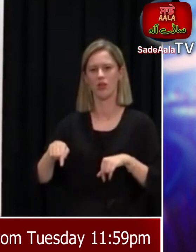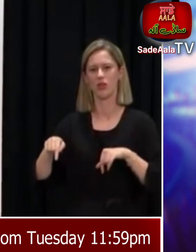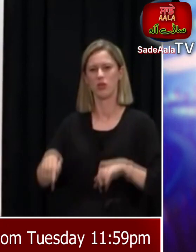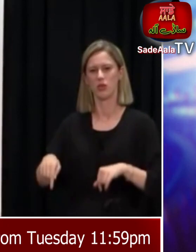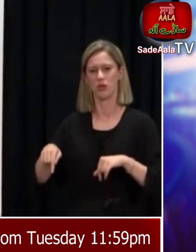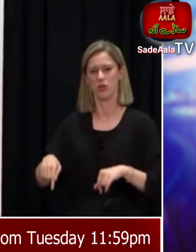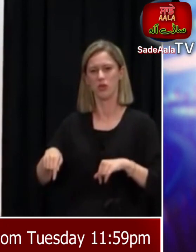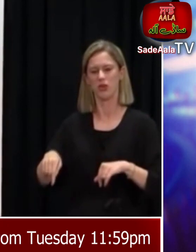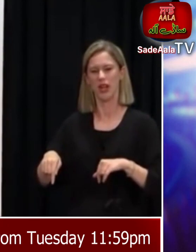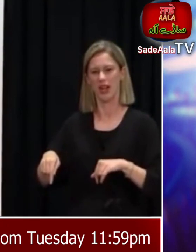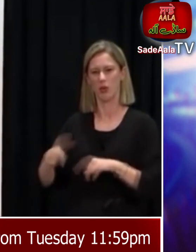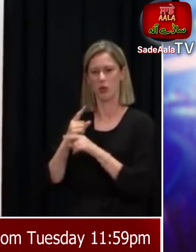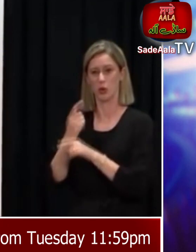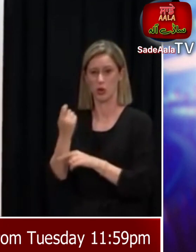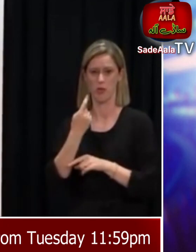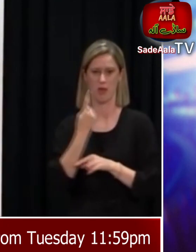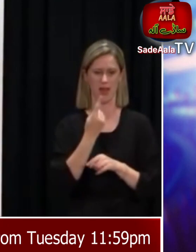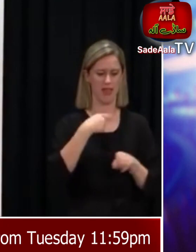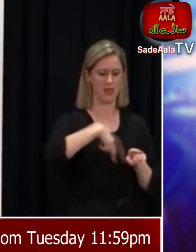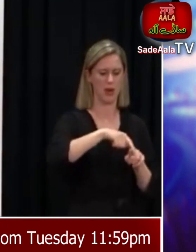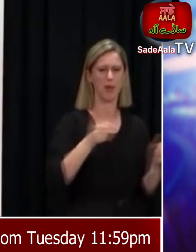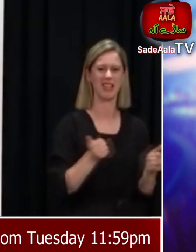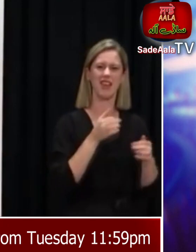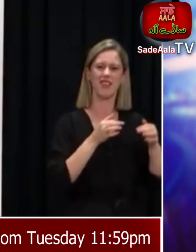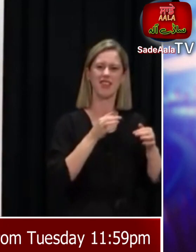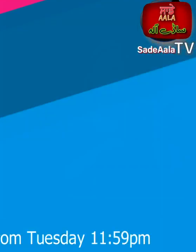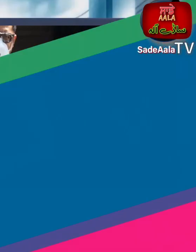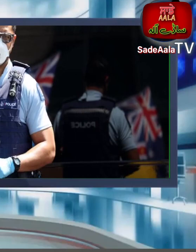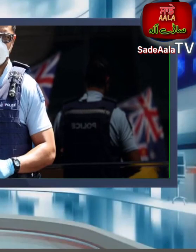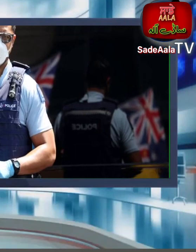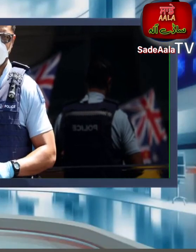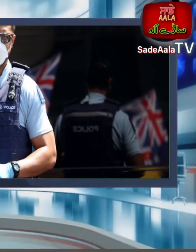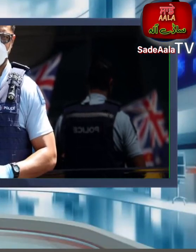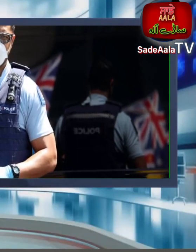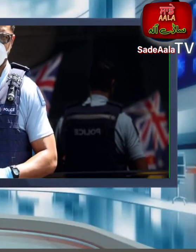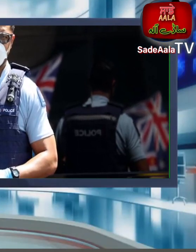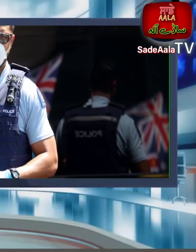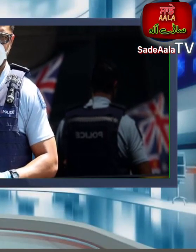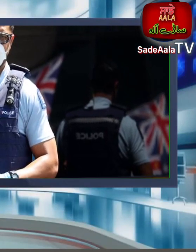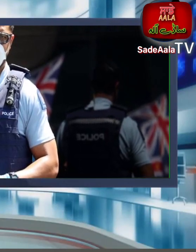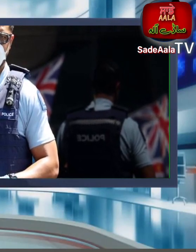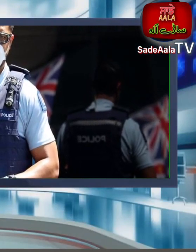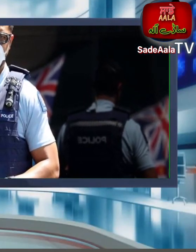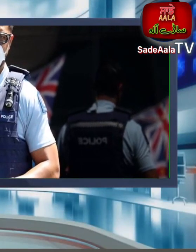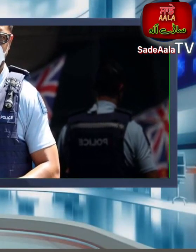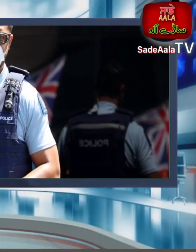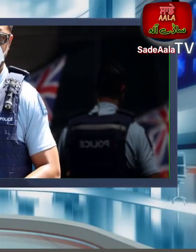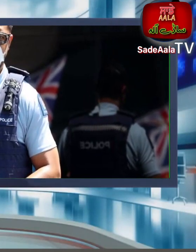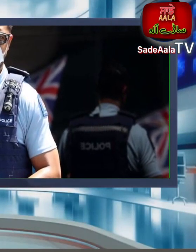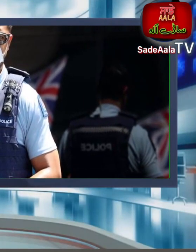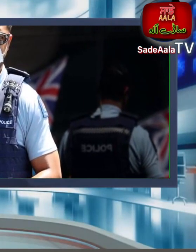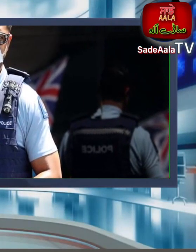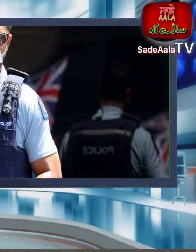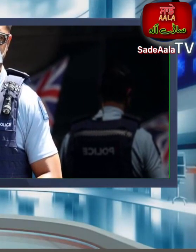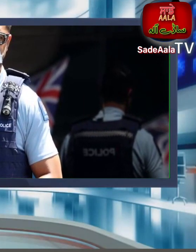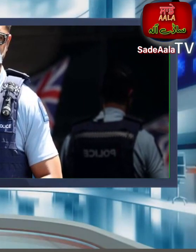ਦਰ 90% ਹੋ ਜਾਏਗੀ ਉਸ ਸਮੇਂ ਟ੍ਰੈਫਿਕ ਲਾਈਟ ਸਿਸਟਮ ਸ਼ੁਰੂ ਕੀਤਾ ਜਾਵੇਗਾ ਉਧਰ ਜੇਕਰ ਗੱਲ ਕਰੀਏ ਬੀਤੇ ਦਿਨ ਦੇ ਕੋਵਿਡ-19 ਦੇ ਕੇਸਾਂ ਦੀ ਤਾਂ